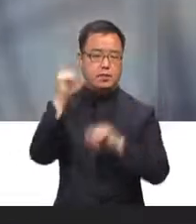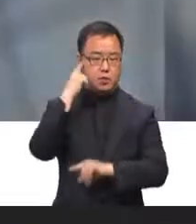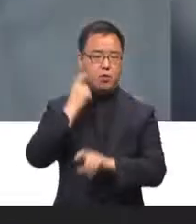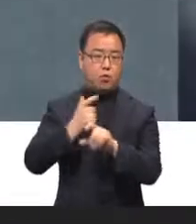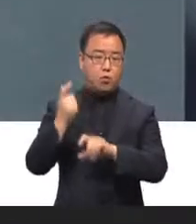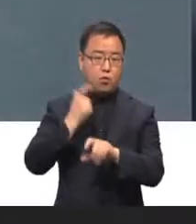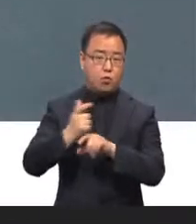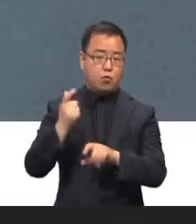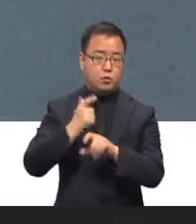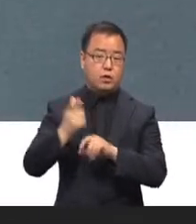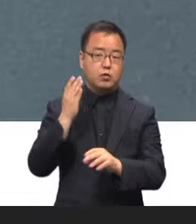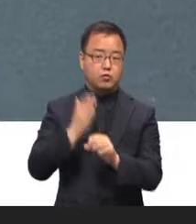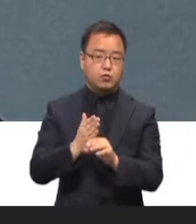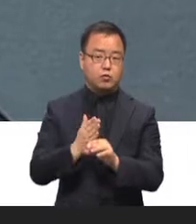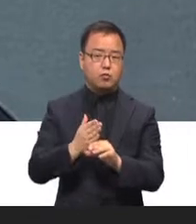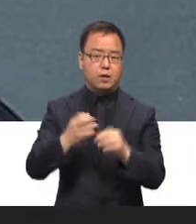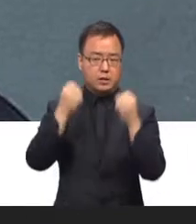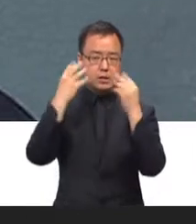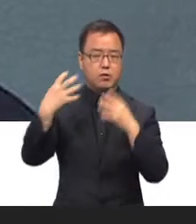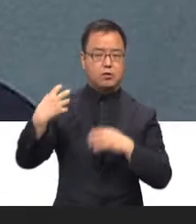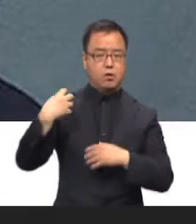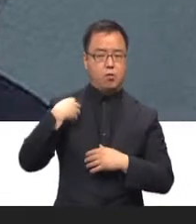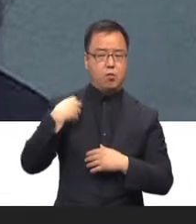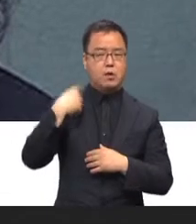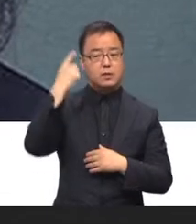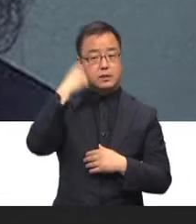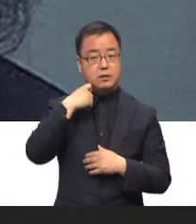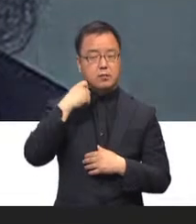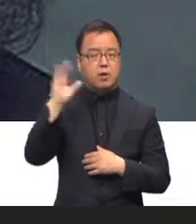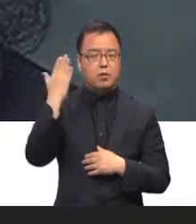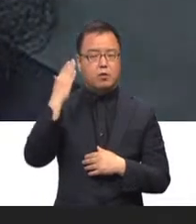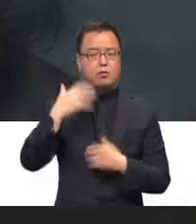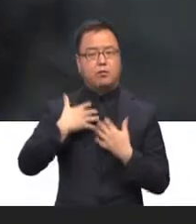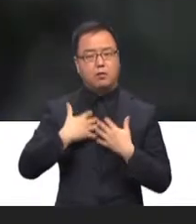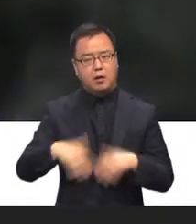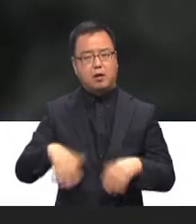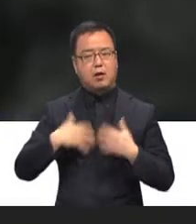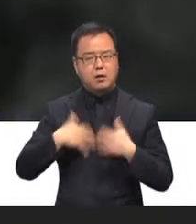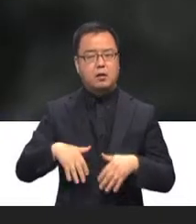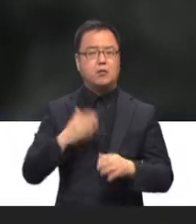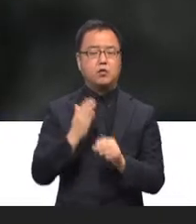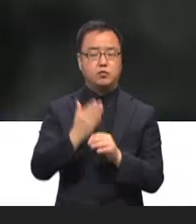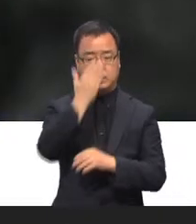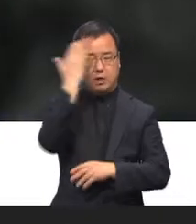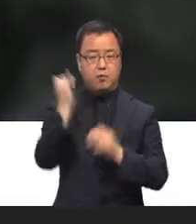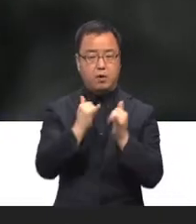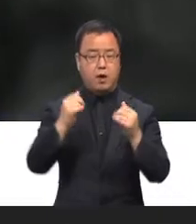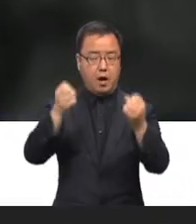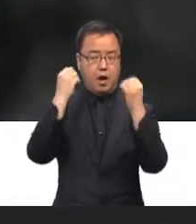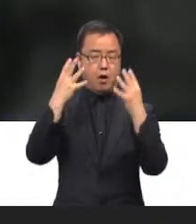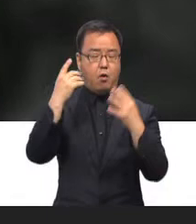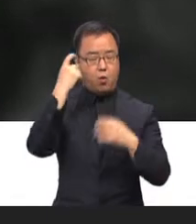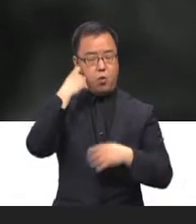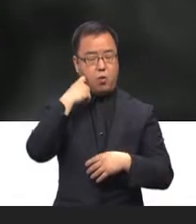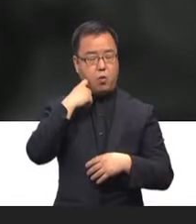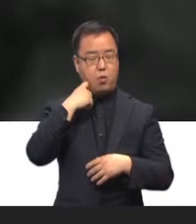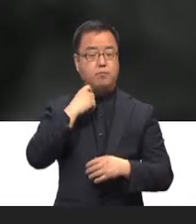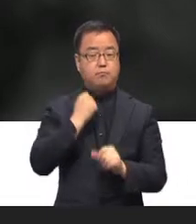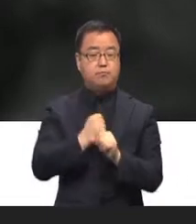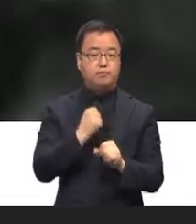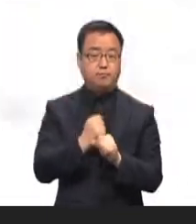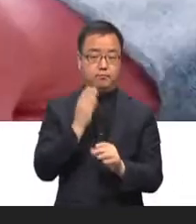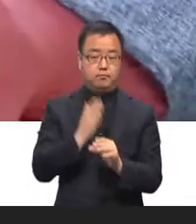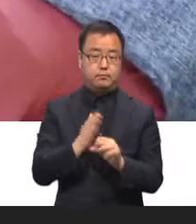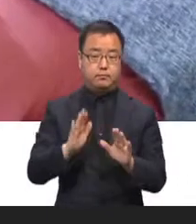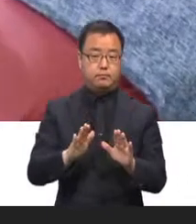롤모델이 될 뿐만이 아니라 또 무기력증을 느끼는 젊은이들에게도 많은 도전이 되고 있습니다 이런분들이 주목받는 것은